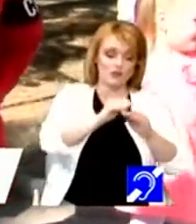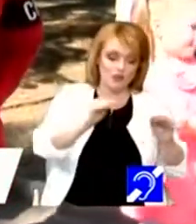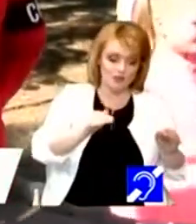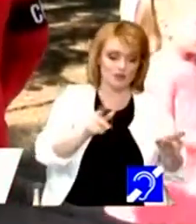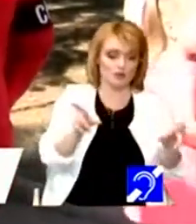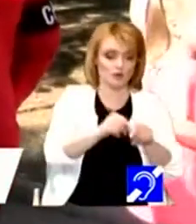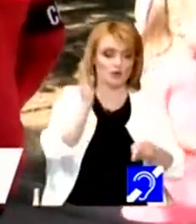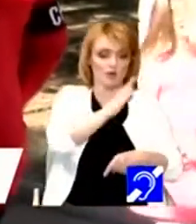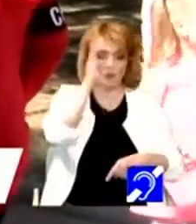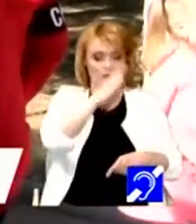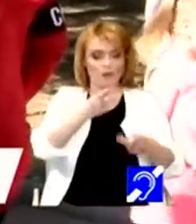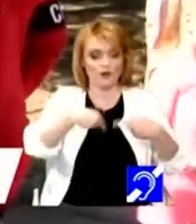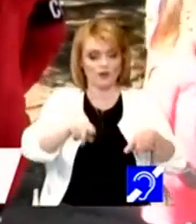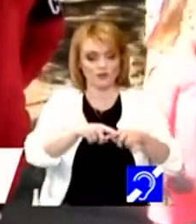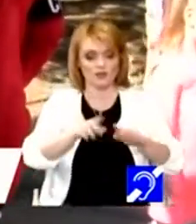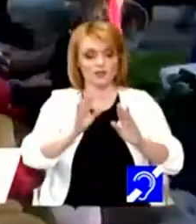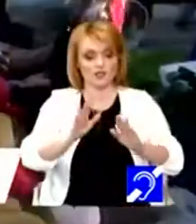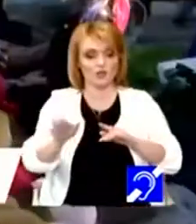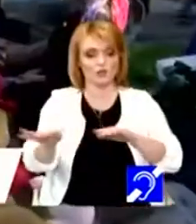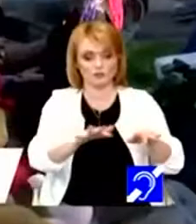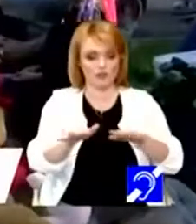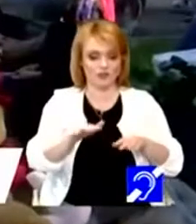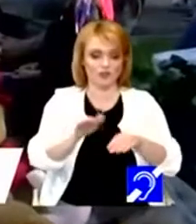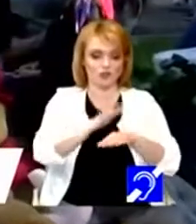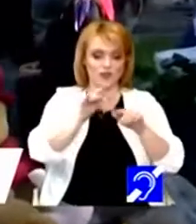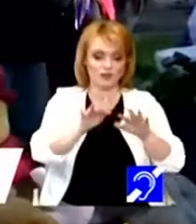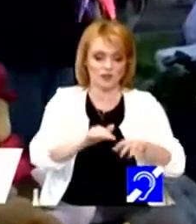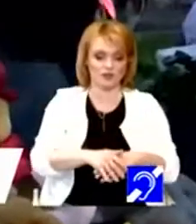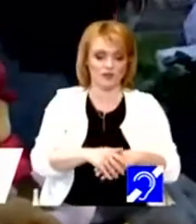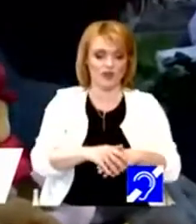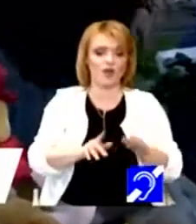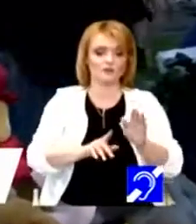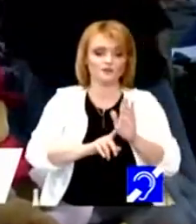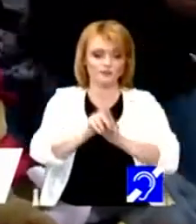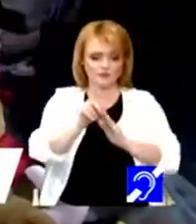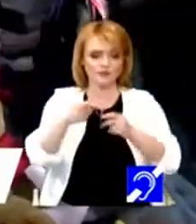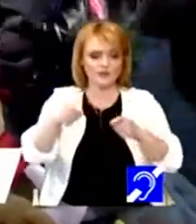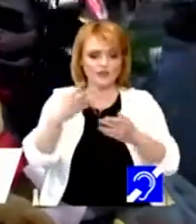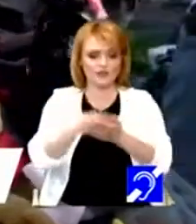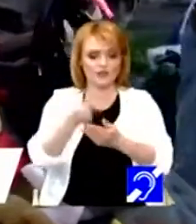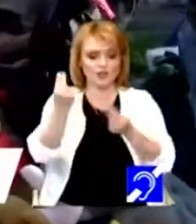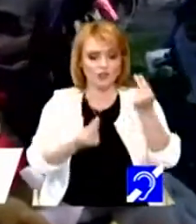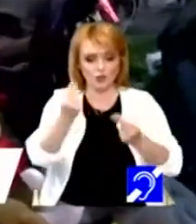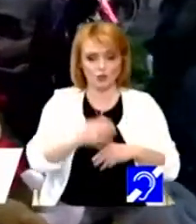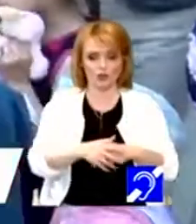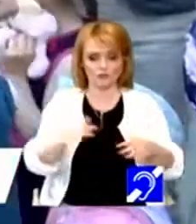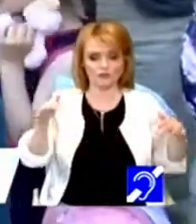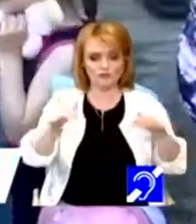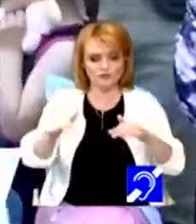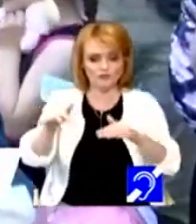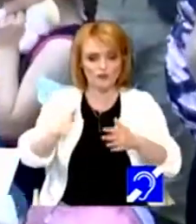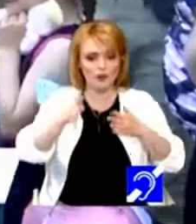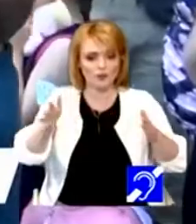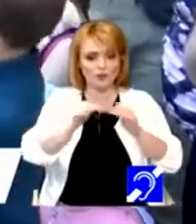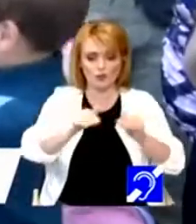de caritate Cumpără o jucărie, dăruiește bucurie. Inițiativa a adunat în parcul Grigore Vieru din Soroca sute de